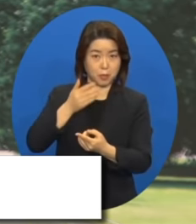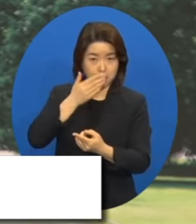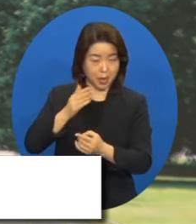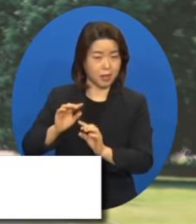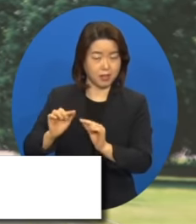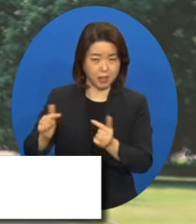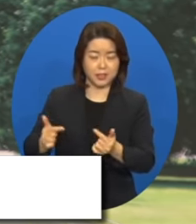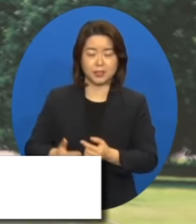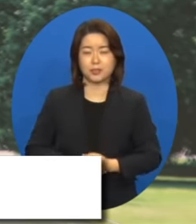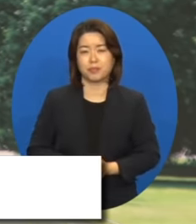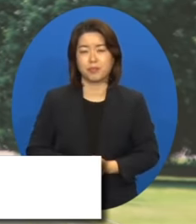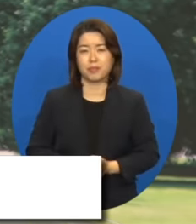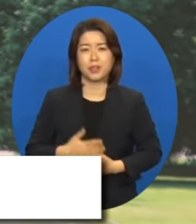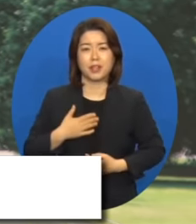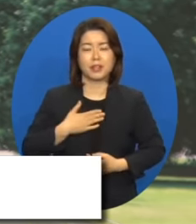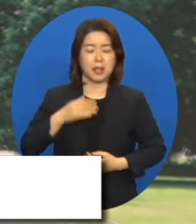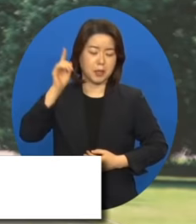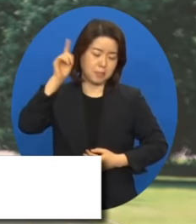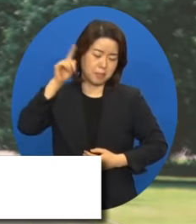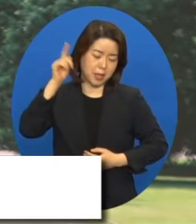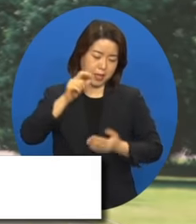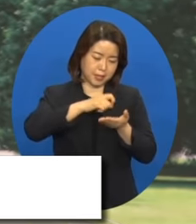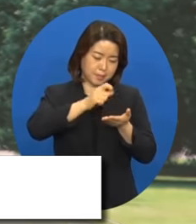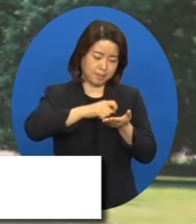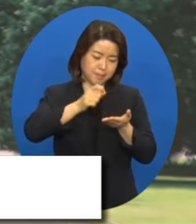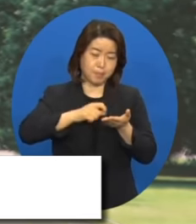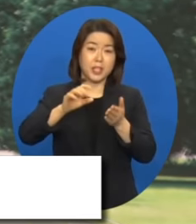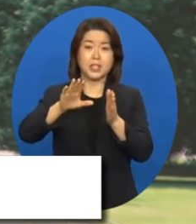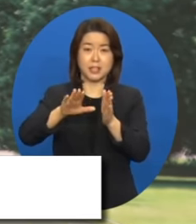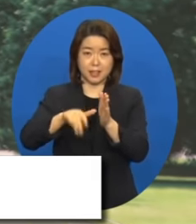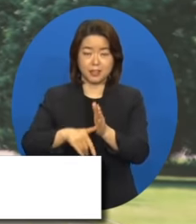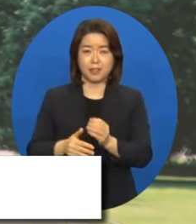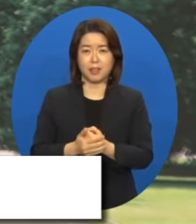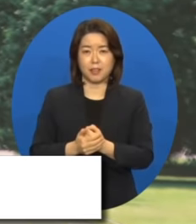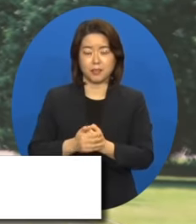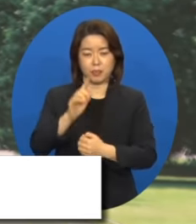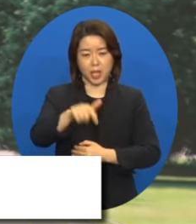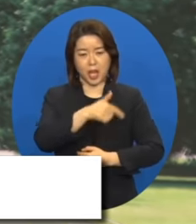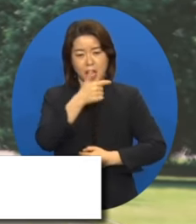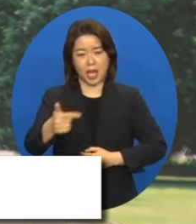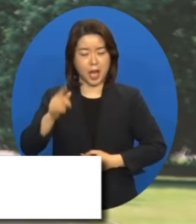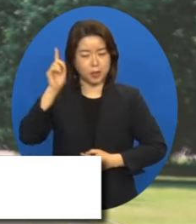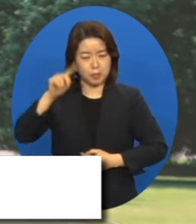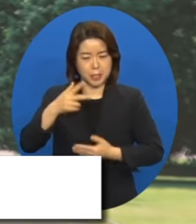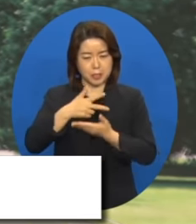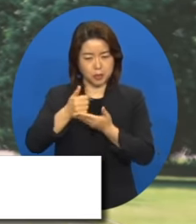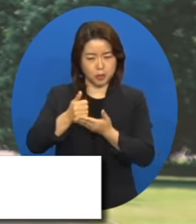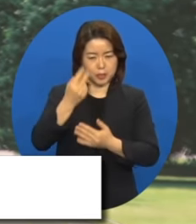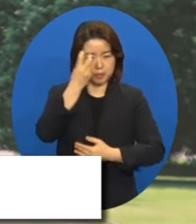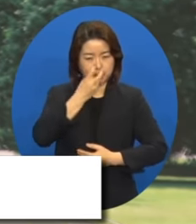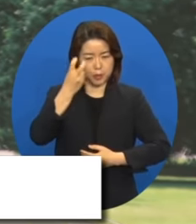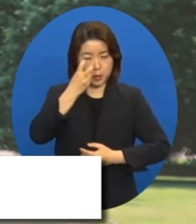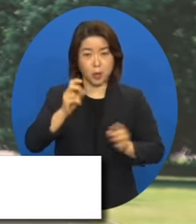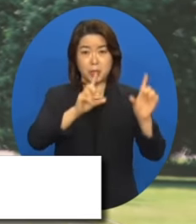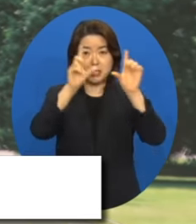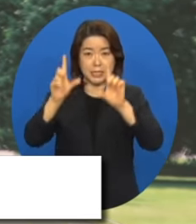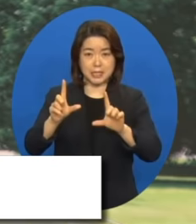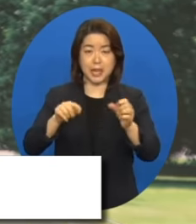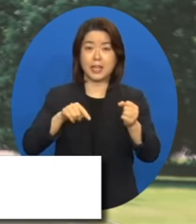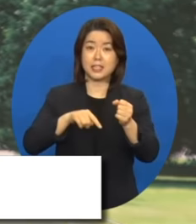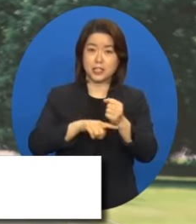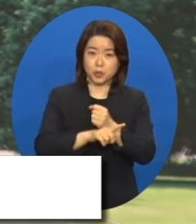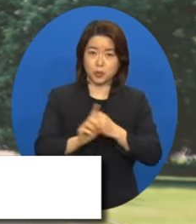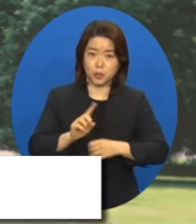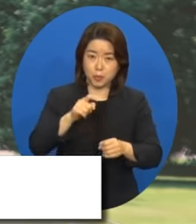제가 매일 일기를 쓰면서 하루를 주님과 늘 점검하며 살려고 하는 것은 예수님과